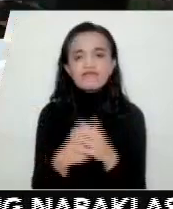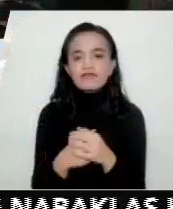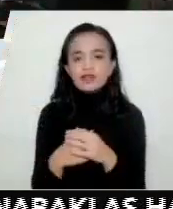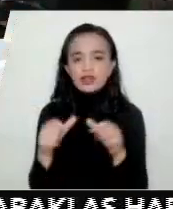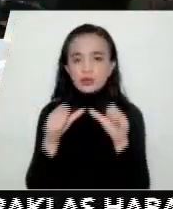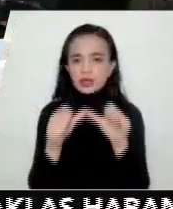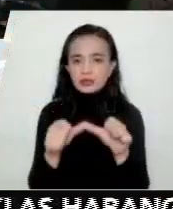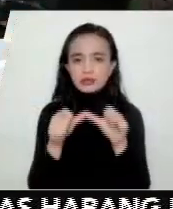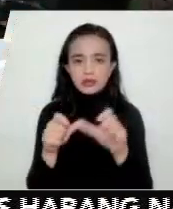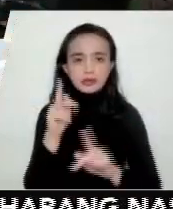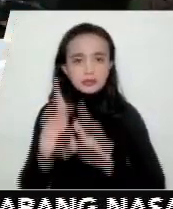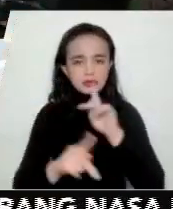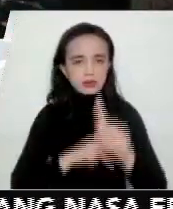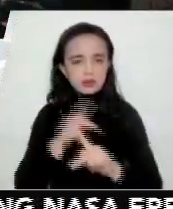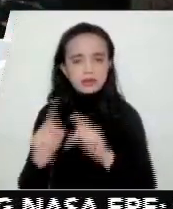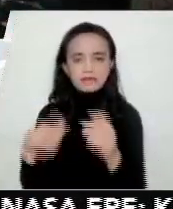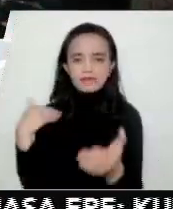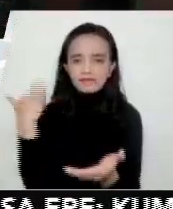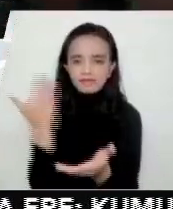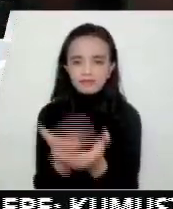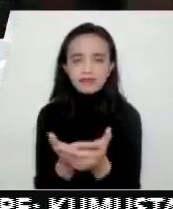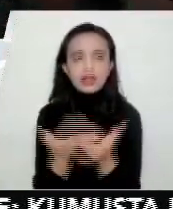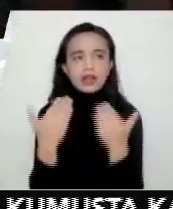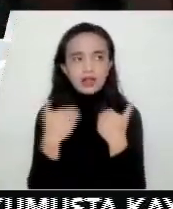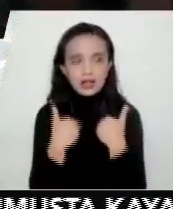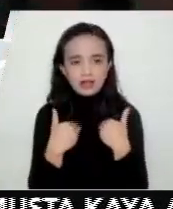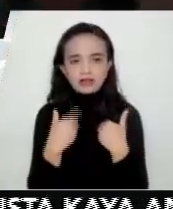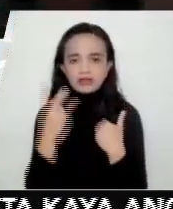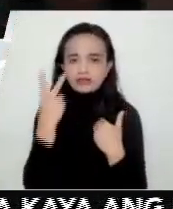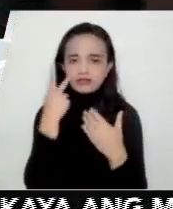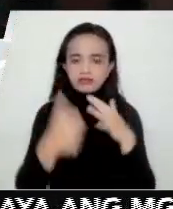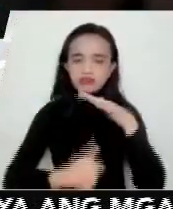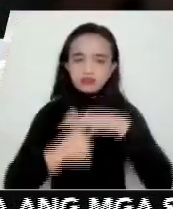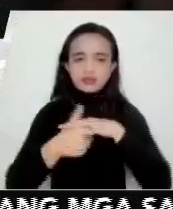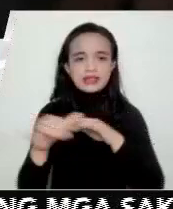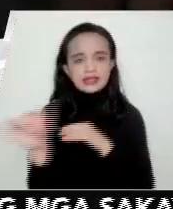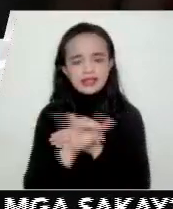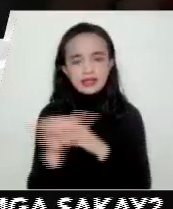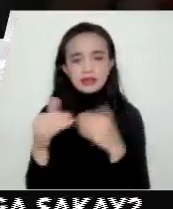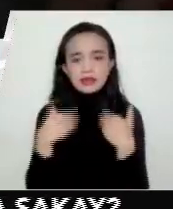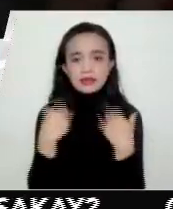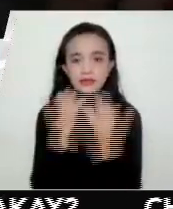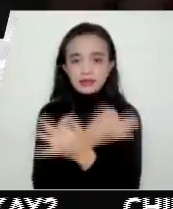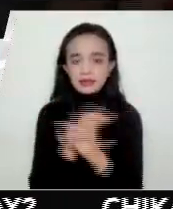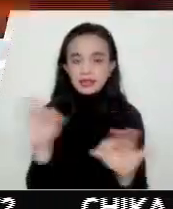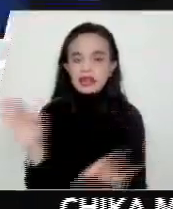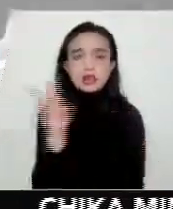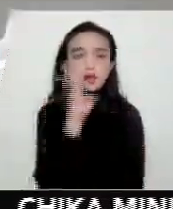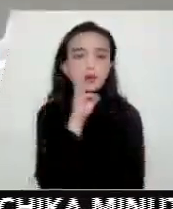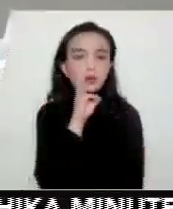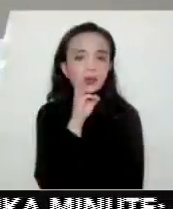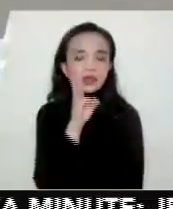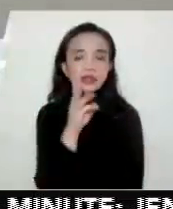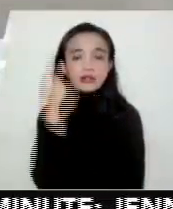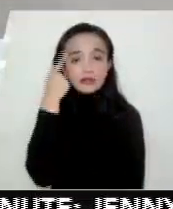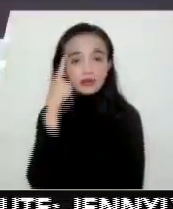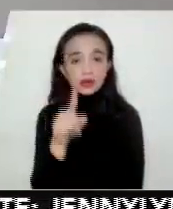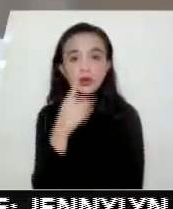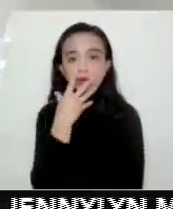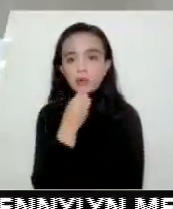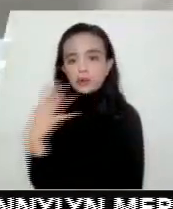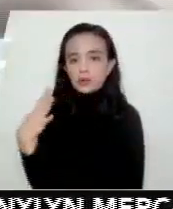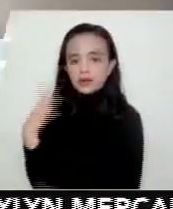deboto. Bakas din ang pagdadamayan gaya ng nag-alok ng libreng tubig sa mga naghihintay sa pila. Sa pahalik,